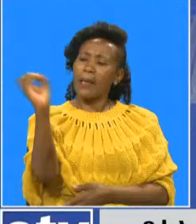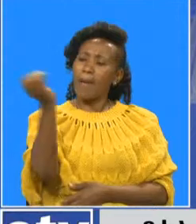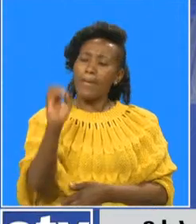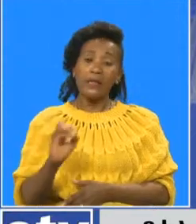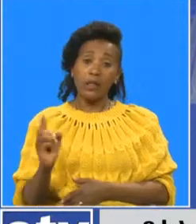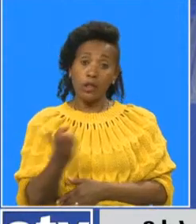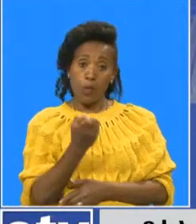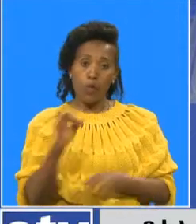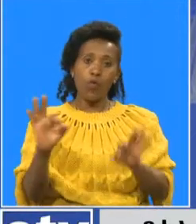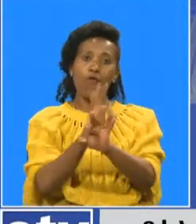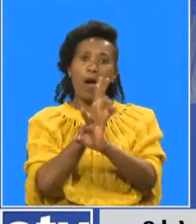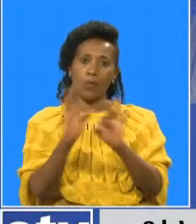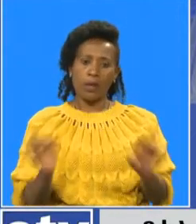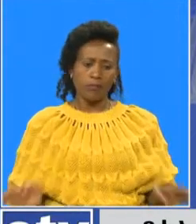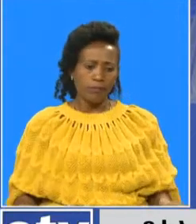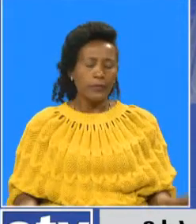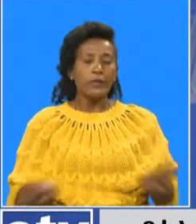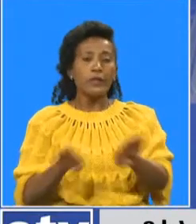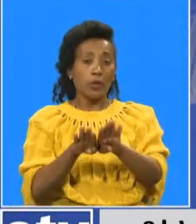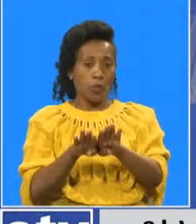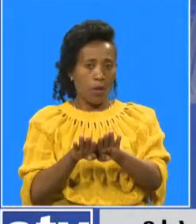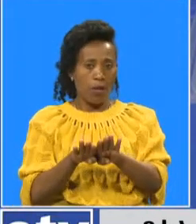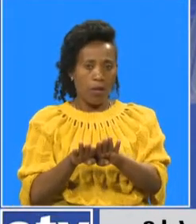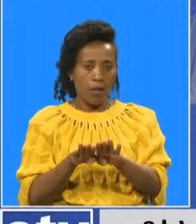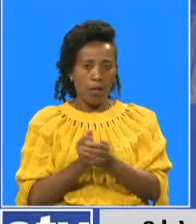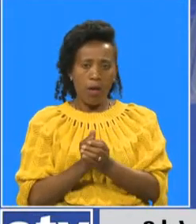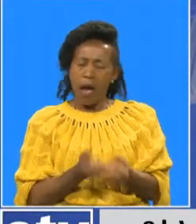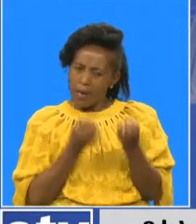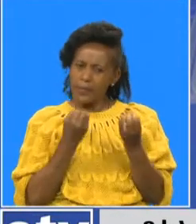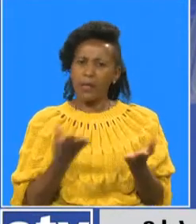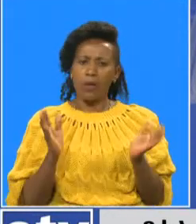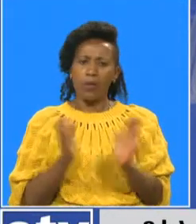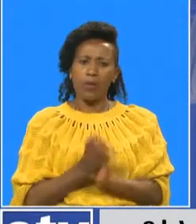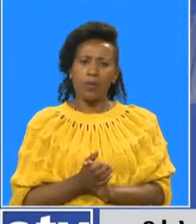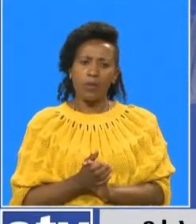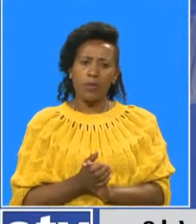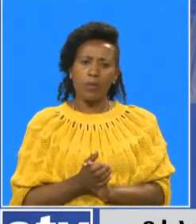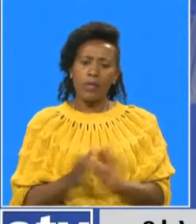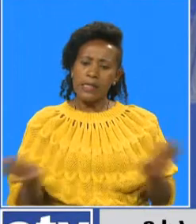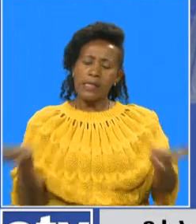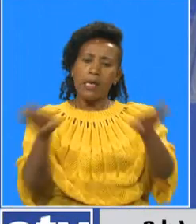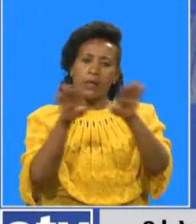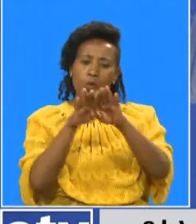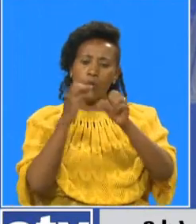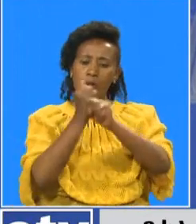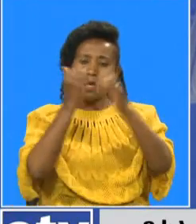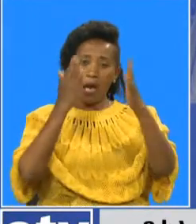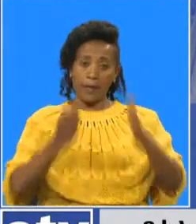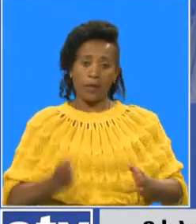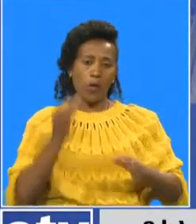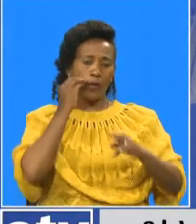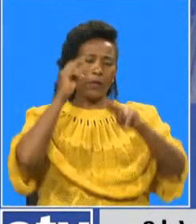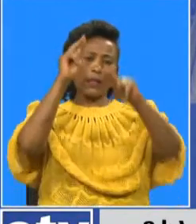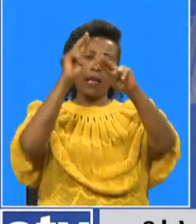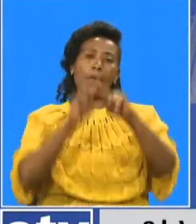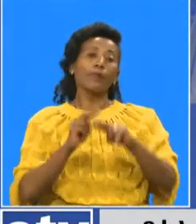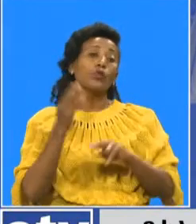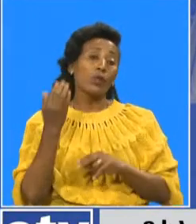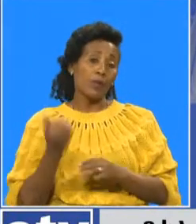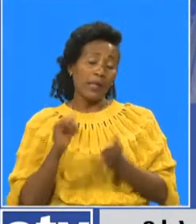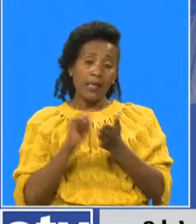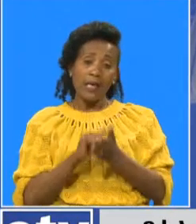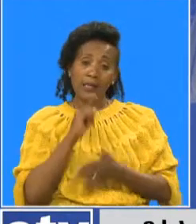80% የሚሆኑ ፋብሪካዎች ኦልሞስት ዘግተው ነበር። አብዛኛዎቹ ዘግተው ሰራተኛውን ቤቱ ተቀምጦ ነበር።